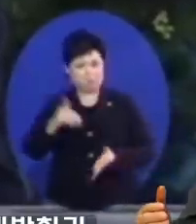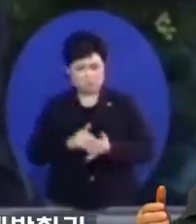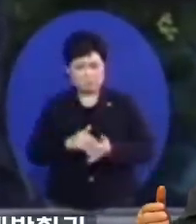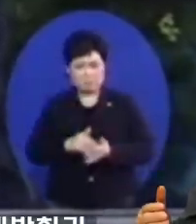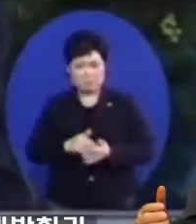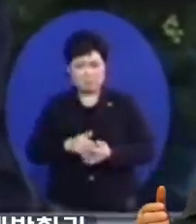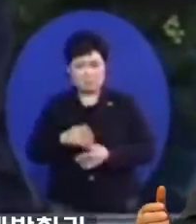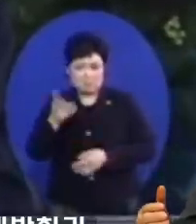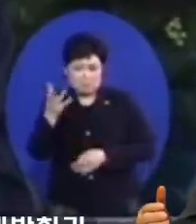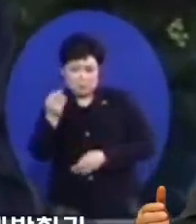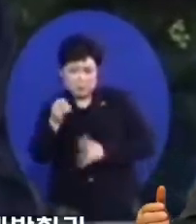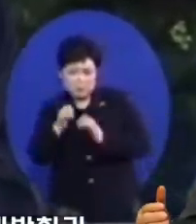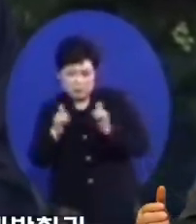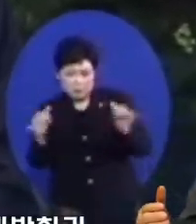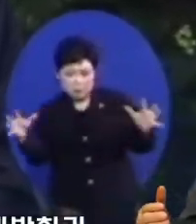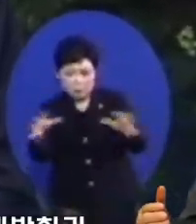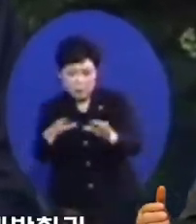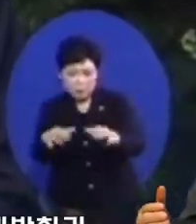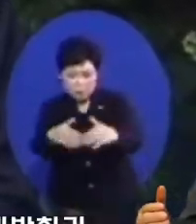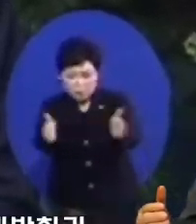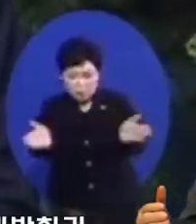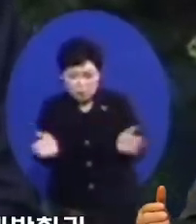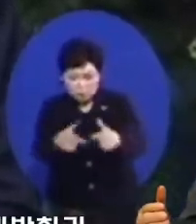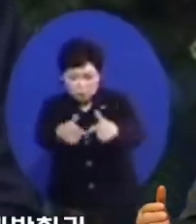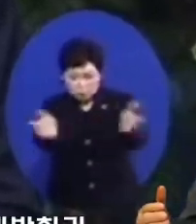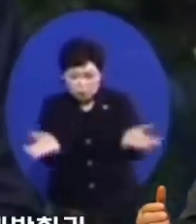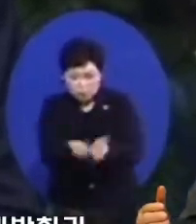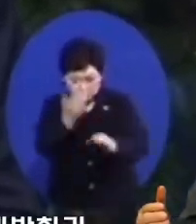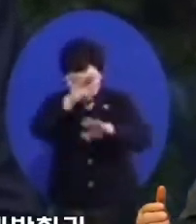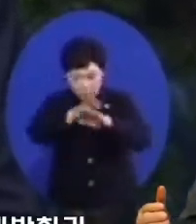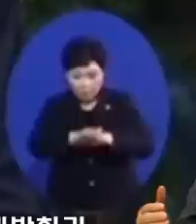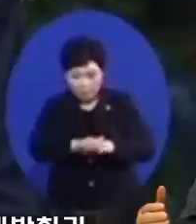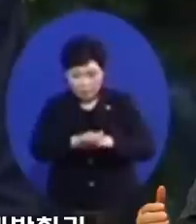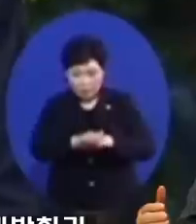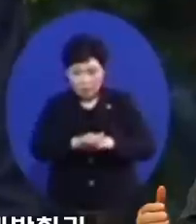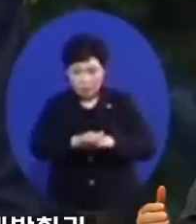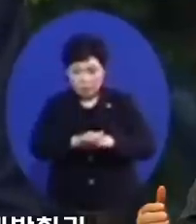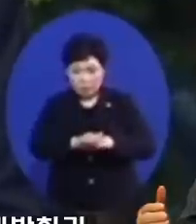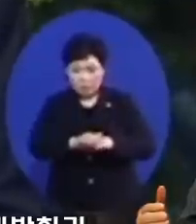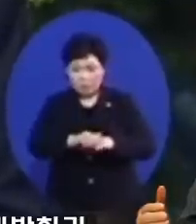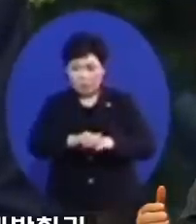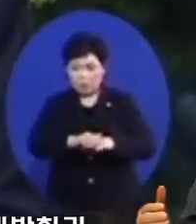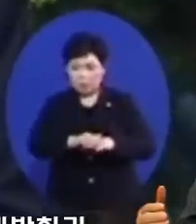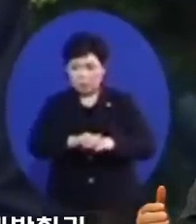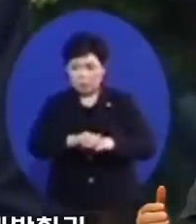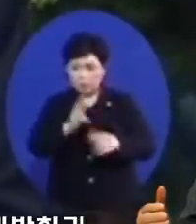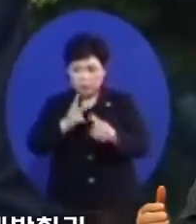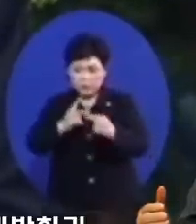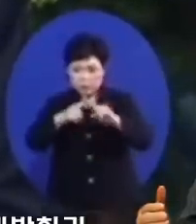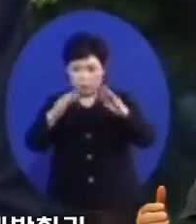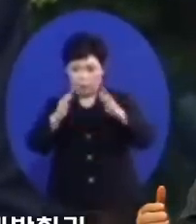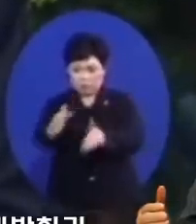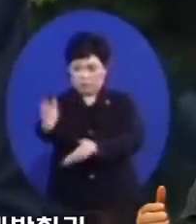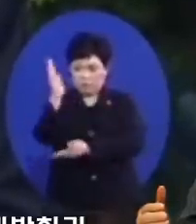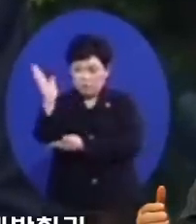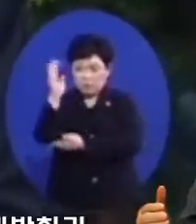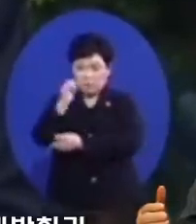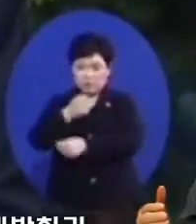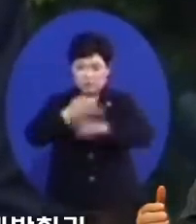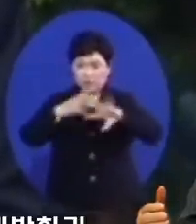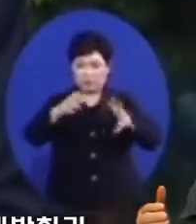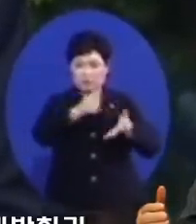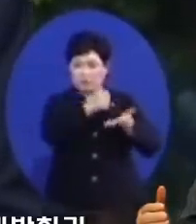몇 사람 놔놓고 구역 예배 인도하더니, 그 다음에는 교회 가서 설교를 하더니, 아, 그 다음에는 외국에서 초청을